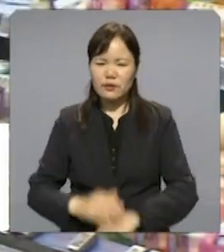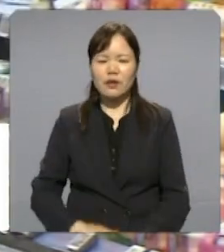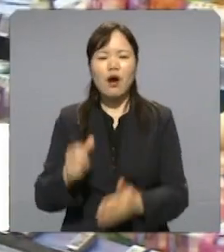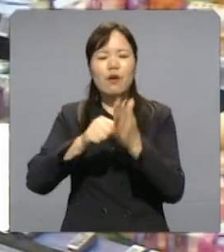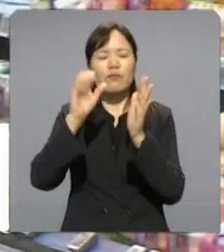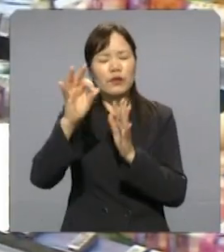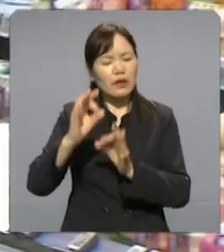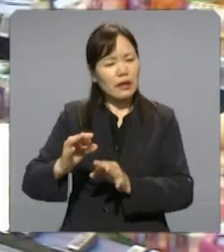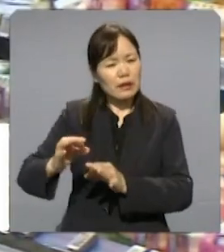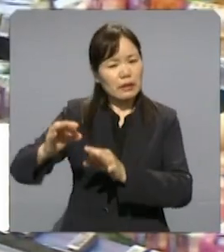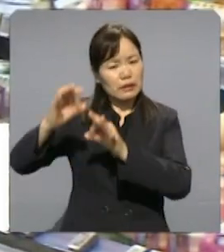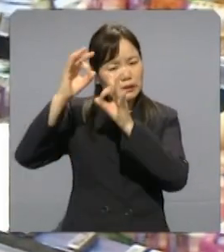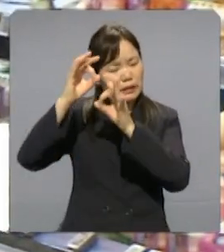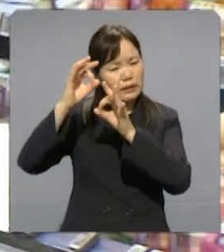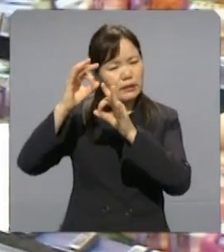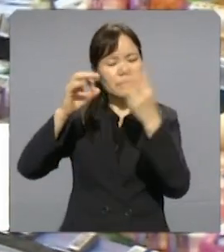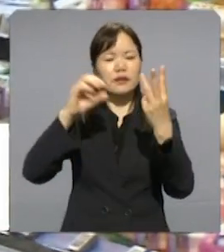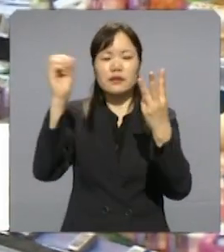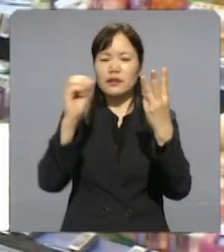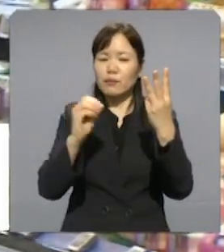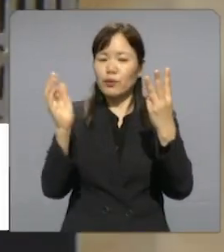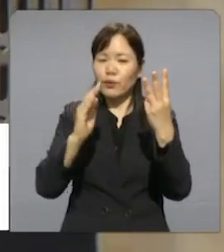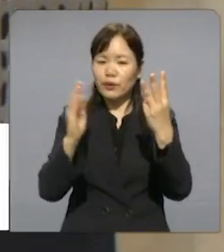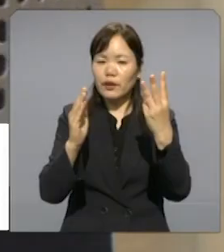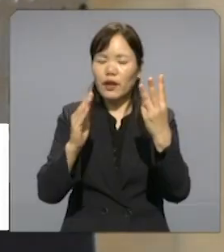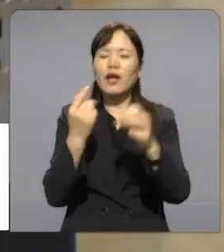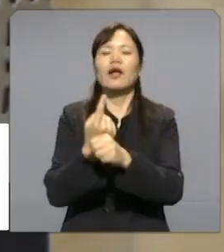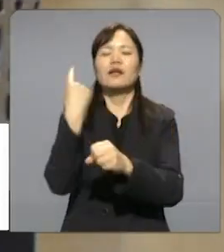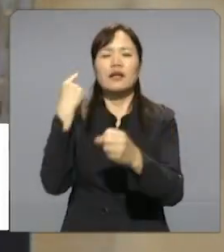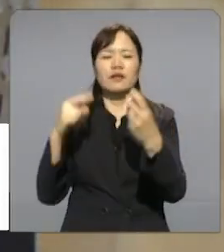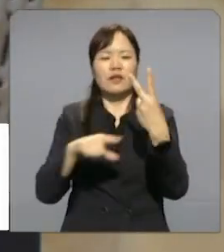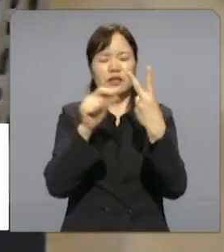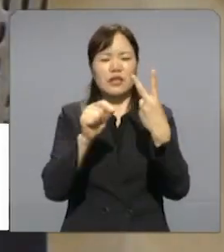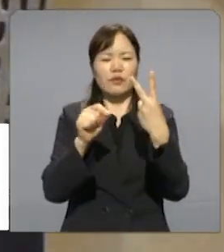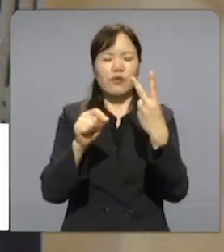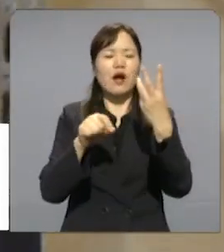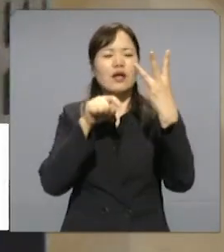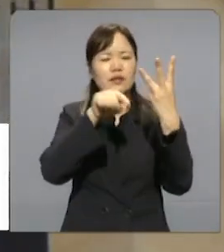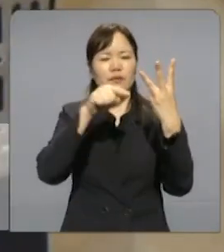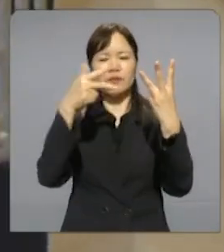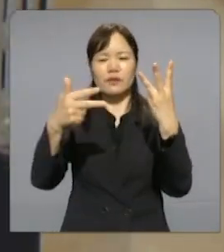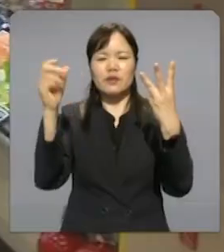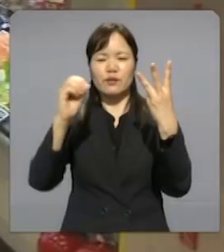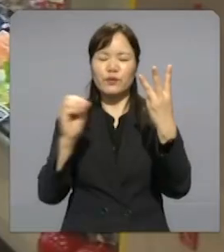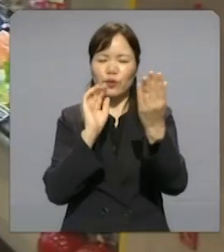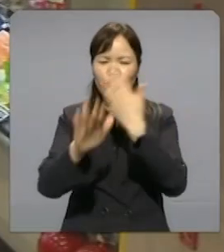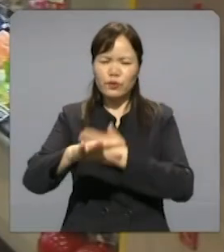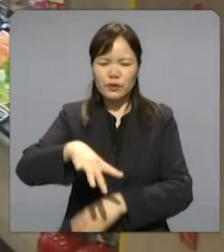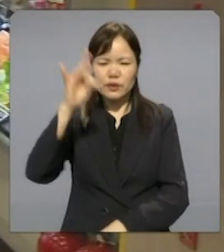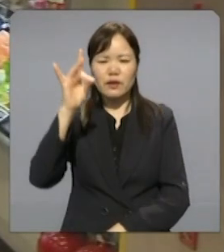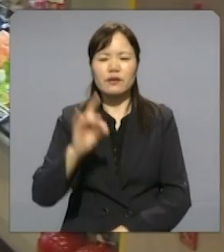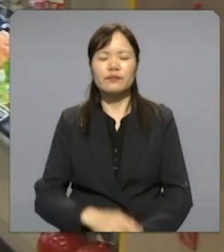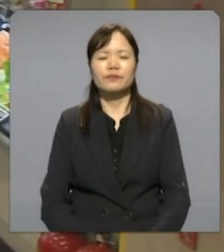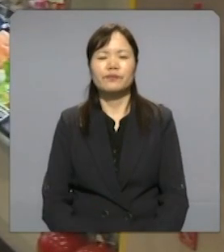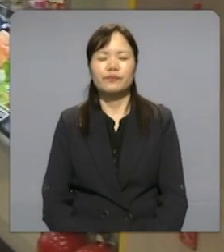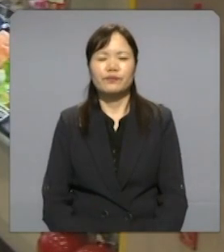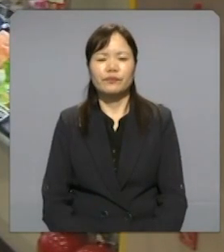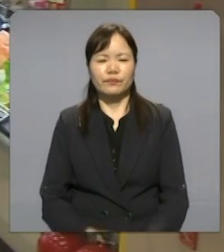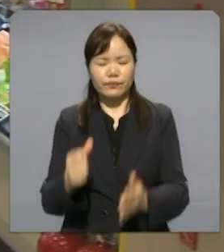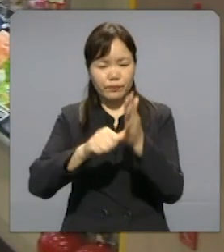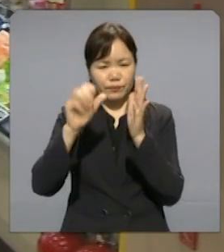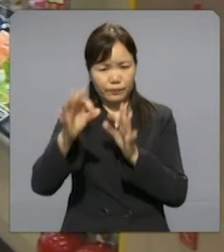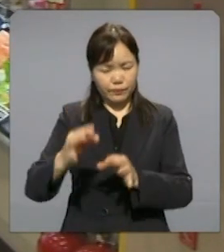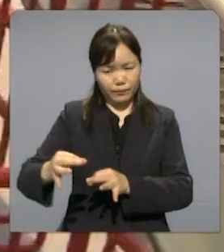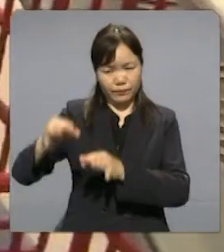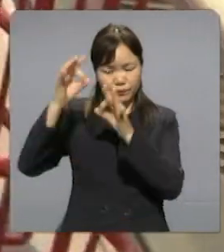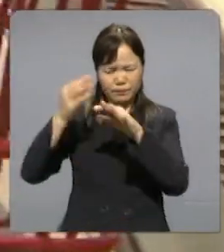물가 상승률이 3%대로 둔화한 것은 지난해 2월 3.7%를 기록한 이후 처음입니다. 물가